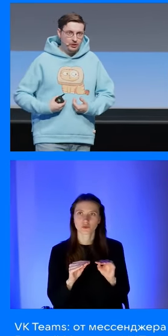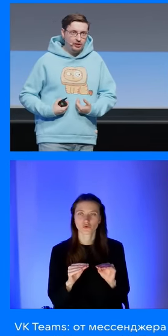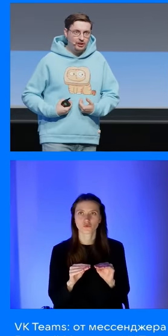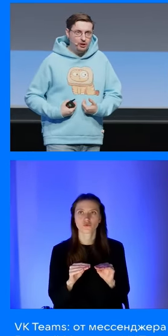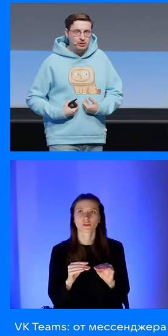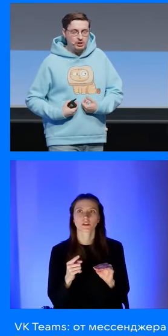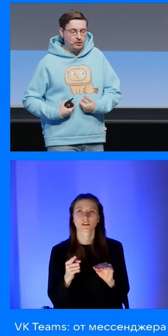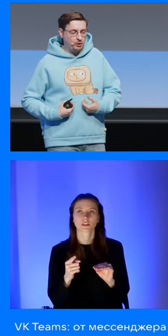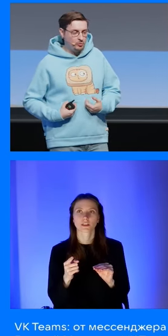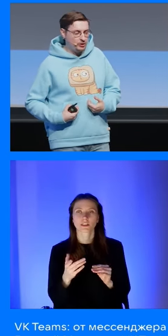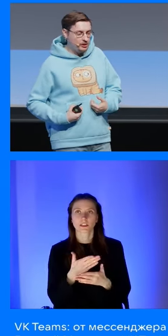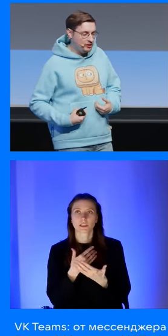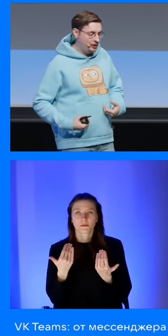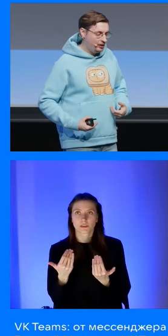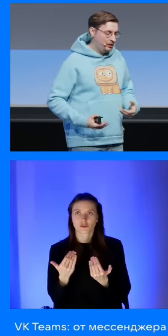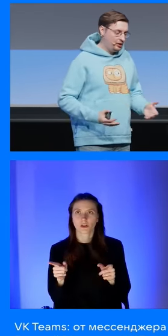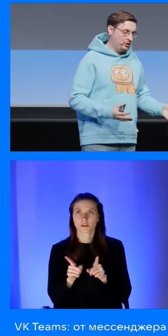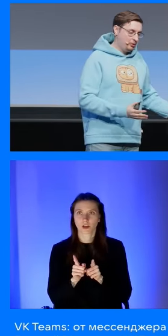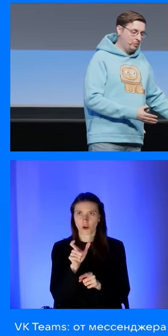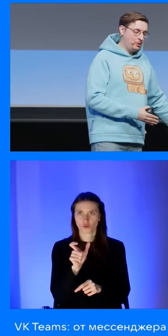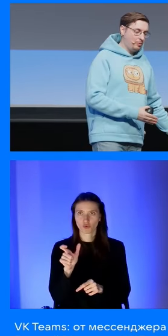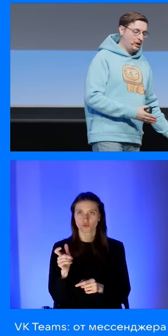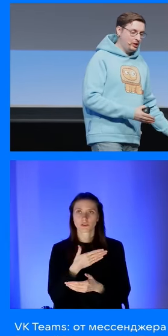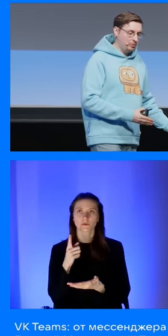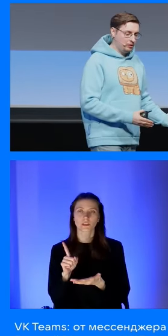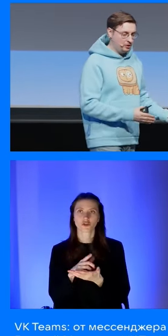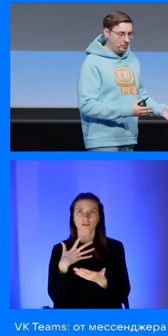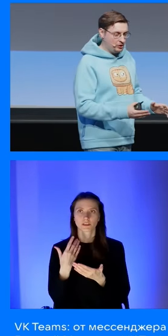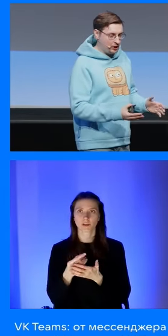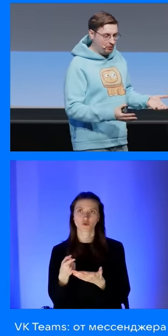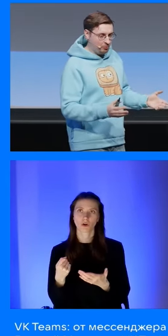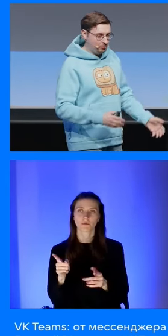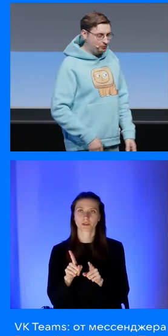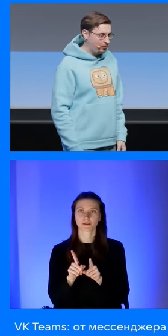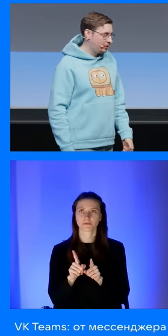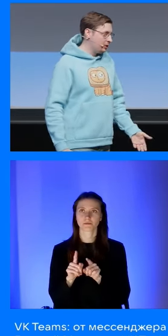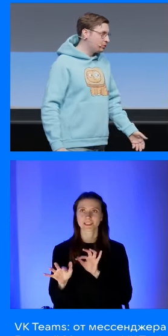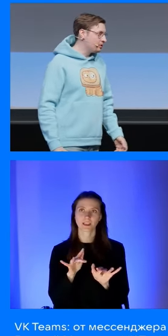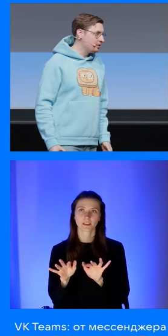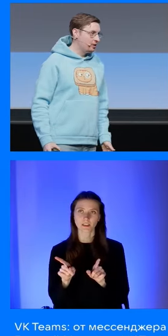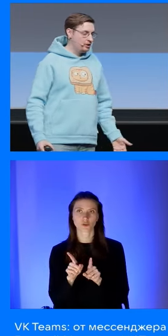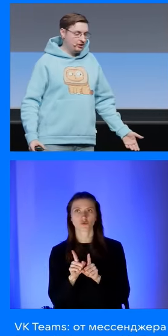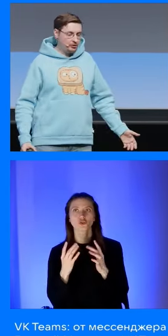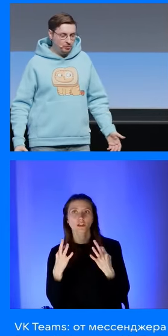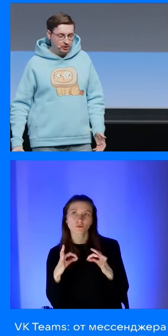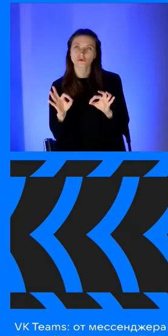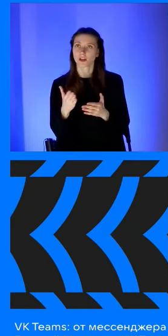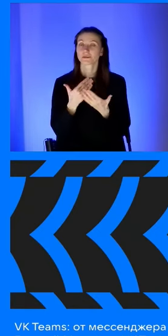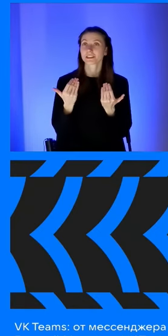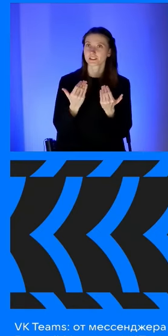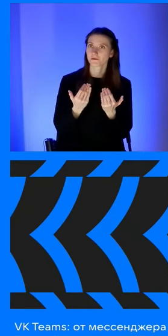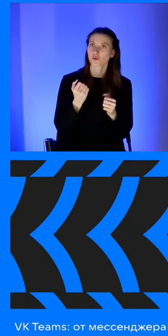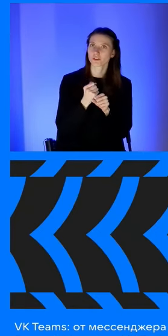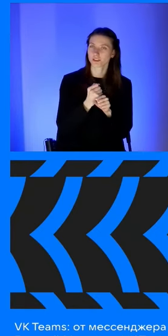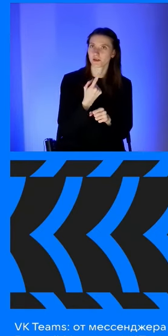но и мы, как люди, должны свои роли отпускать. Сегодня мы занимаемся одним и выстраиваем надежность. Завтра мы